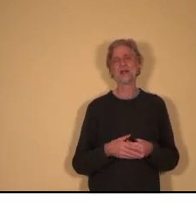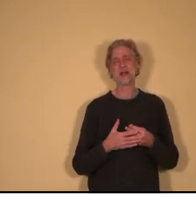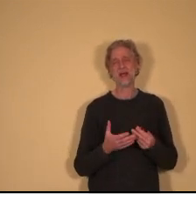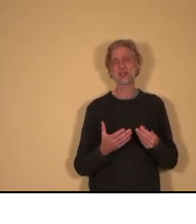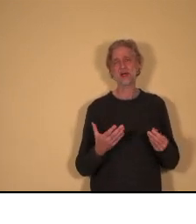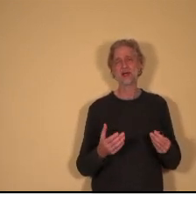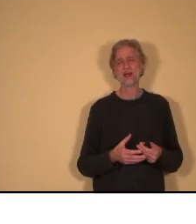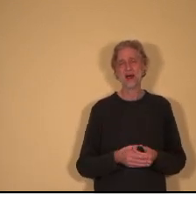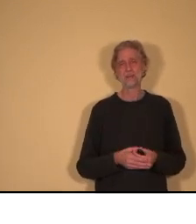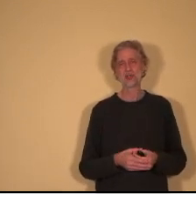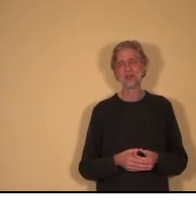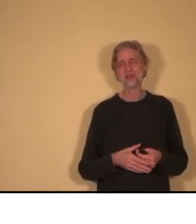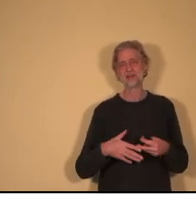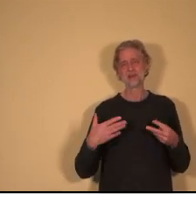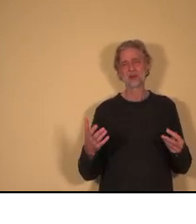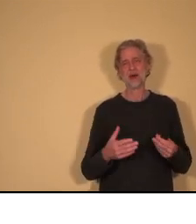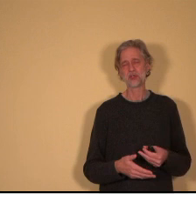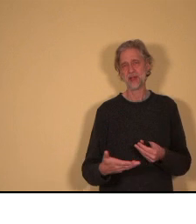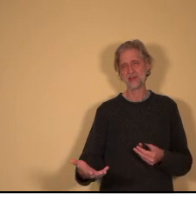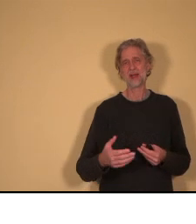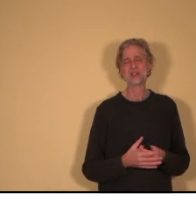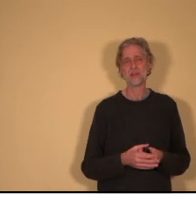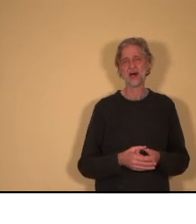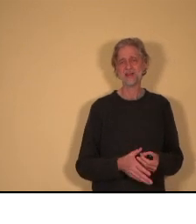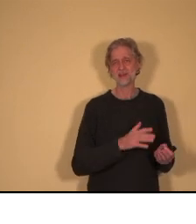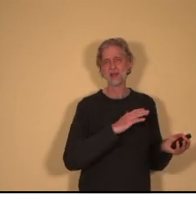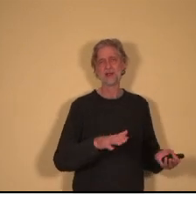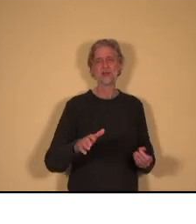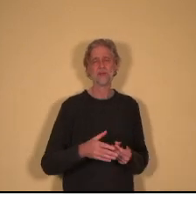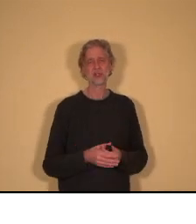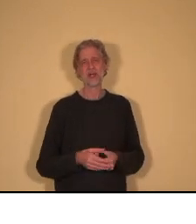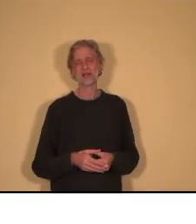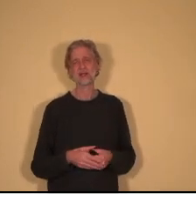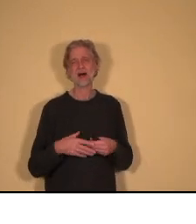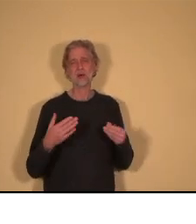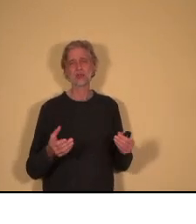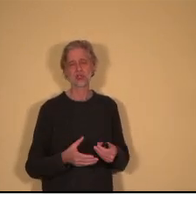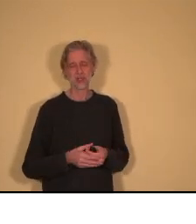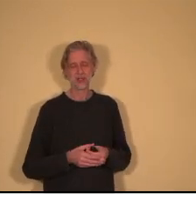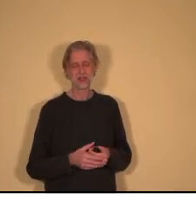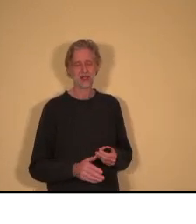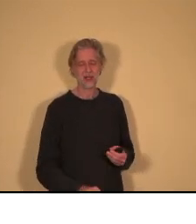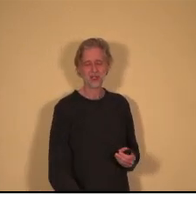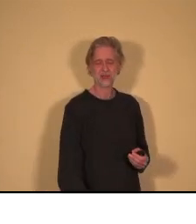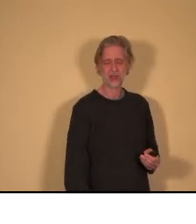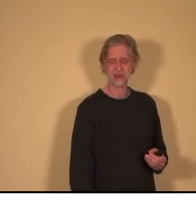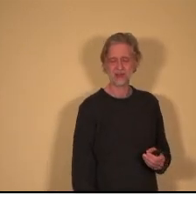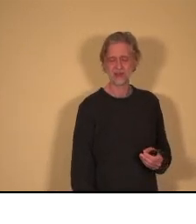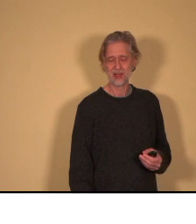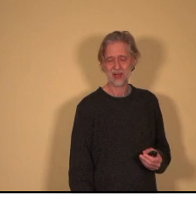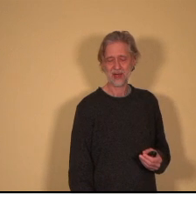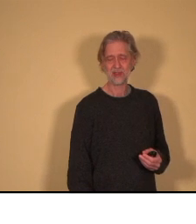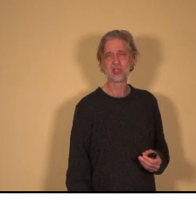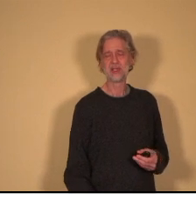endenden Gletscher abschmilzt, zu einem Abschmelzen der Gletscherbasis, zu einem verstärkten Nachrutschen der Gletscher, sodass